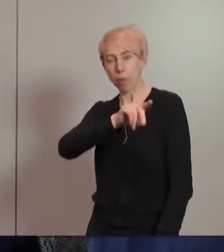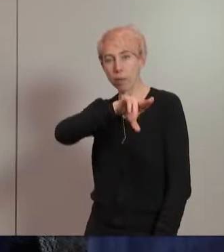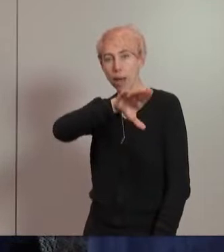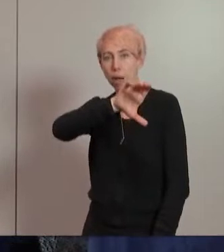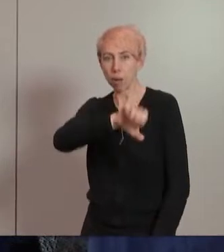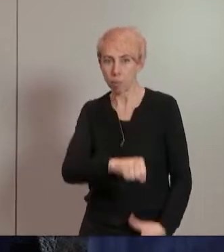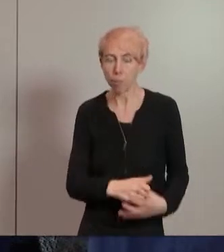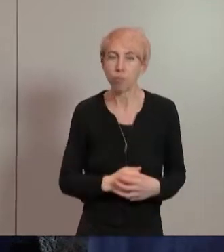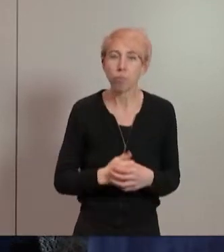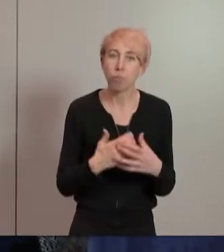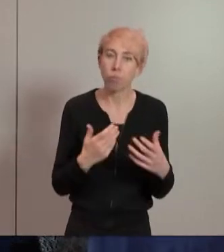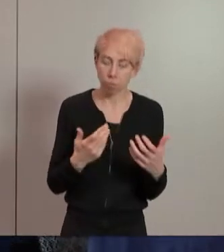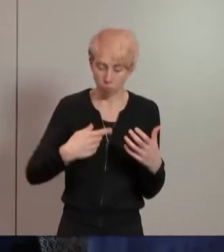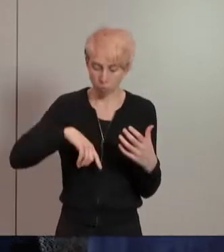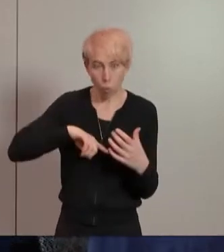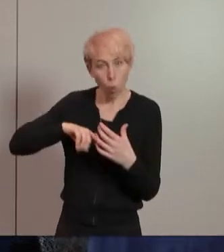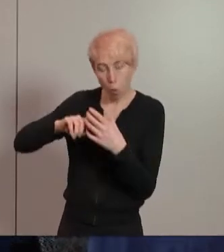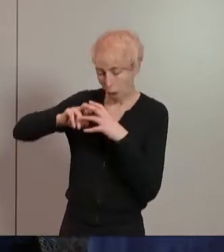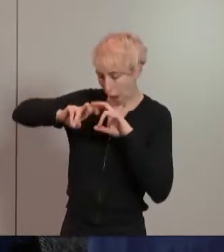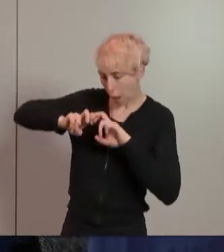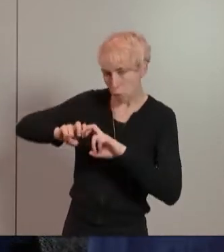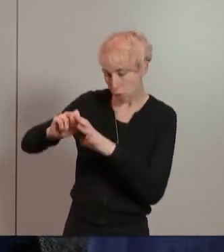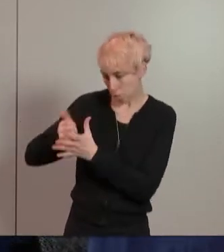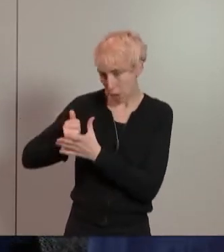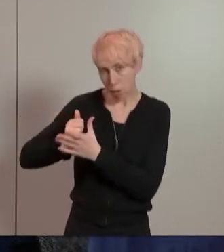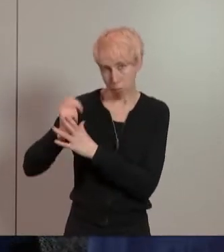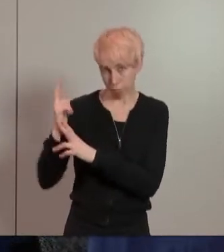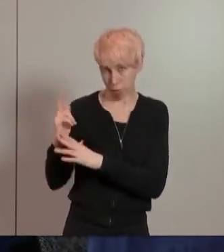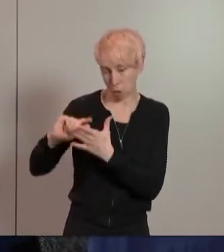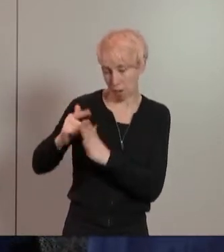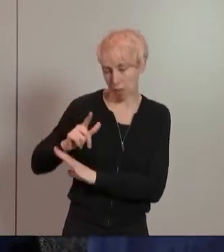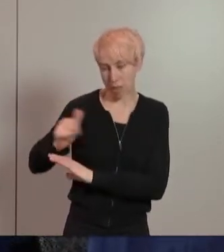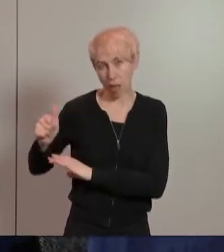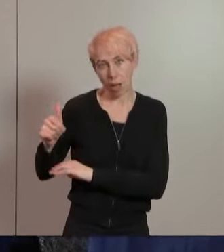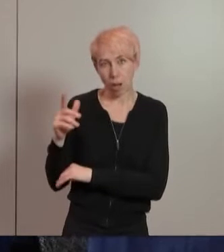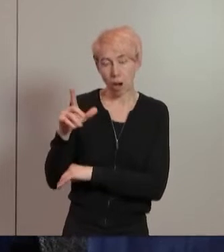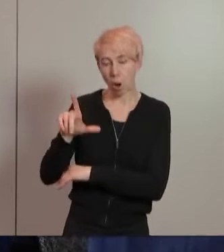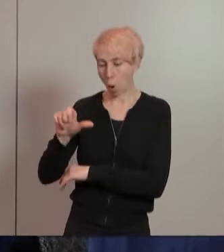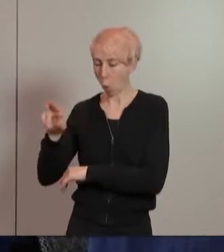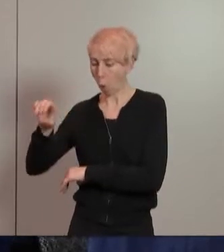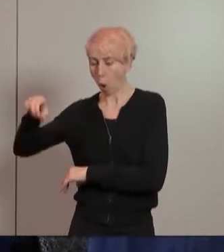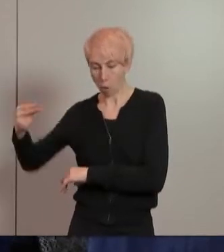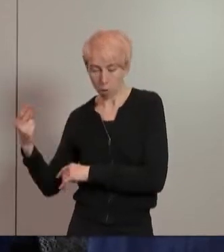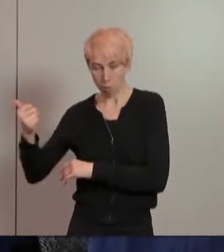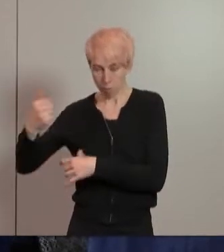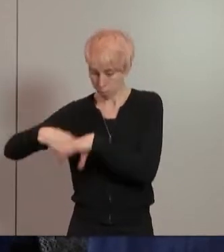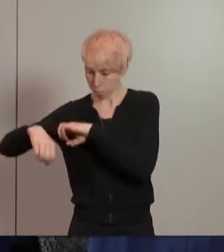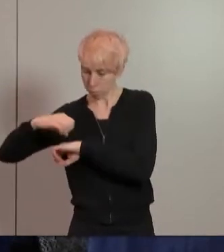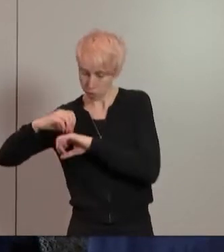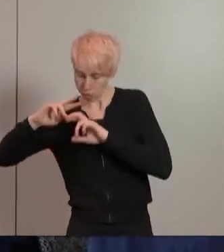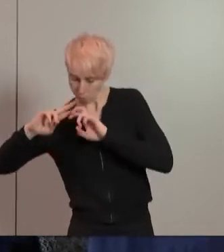Dans la continuité d'une étude pilote menée à Rezé en 2021 par Laurent, l'agence d'urbanisme, sur